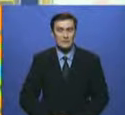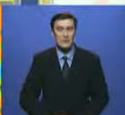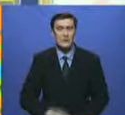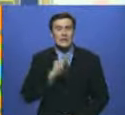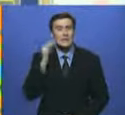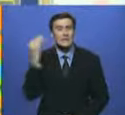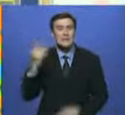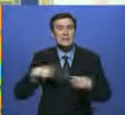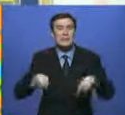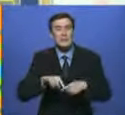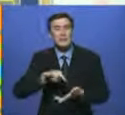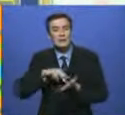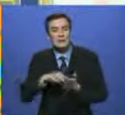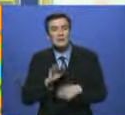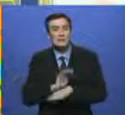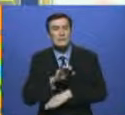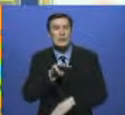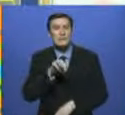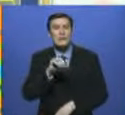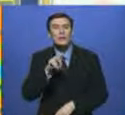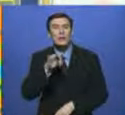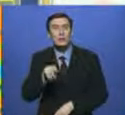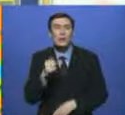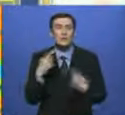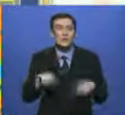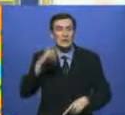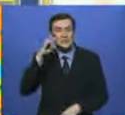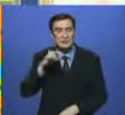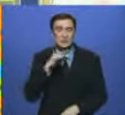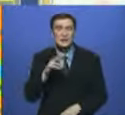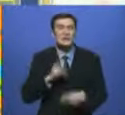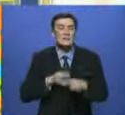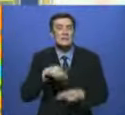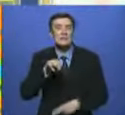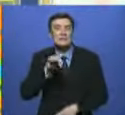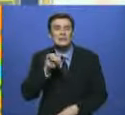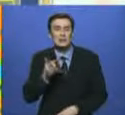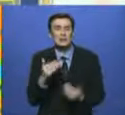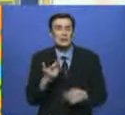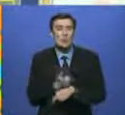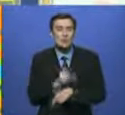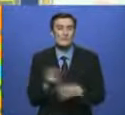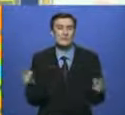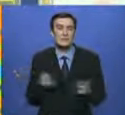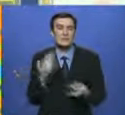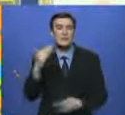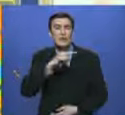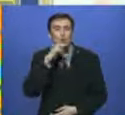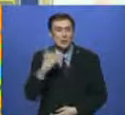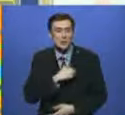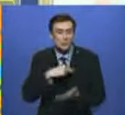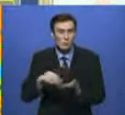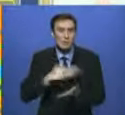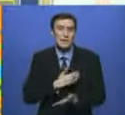Китайская компания намерена выпускать метанол, а другая казахстанская – диоксид титана. Оба продукта сейчас очень востребованы в России, поэтому мы